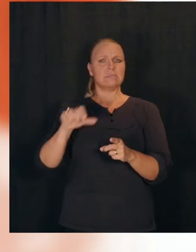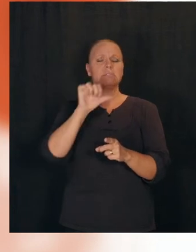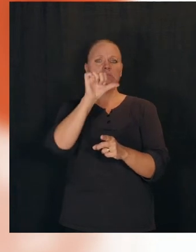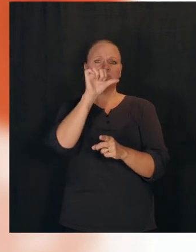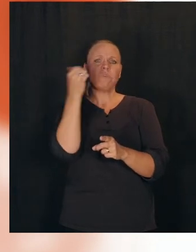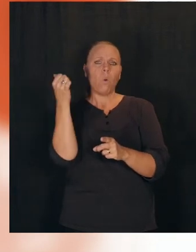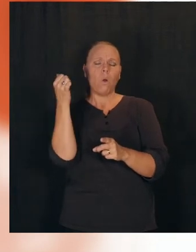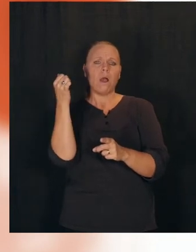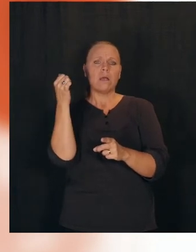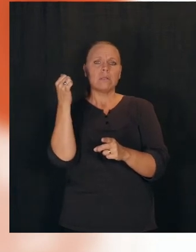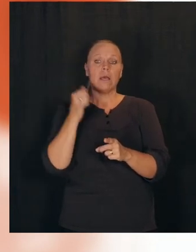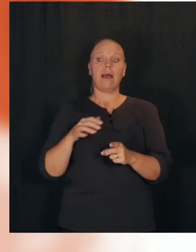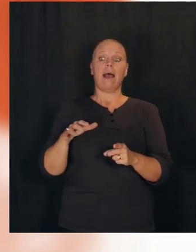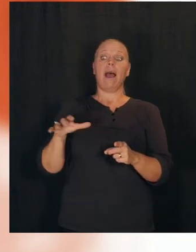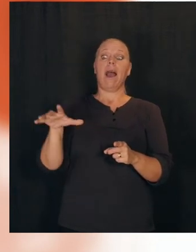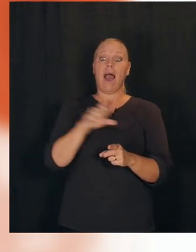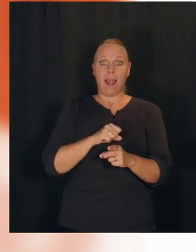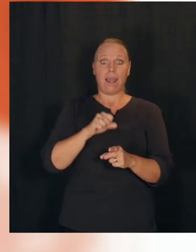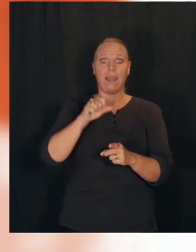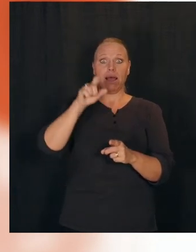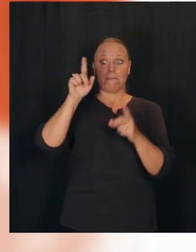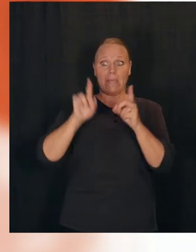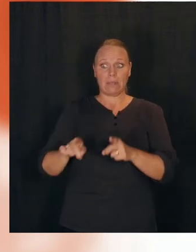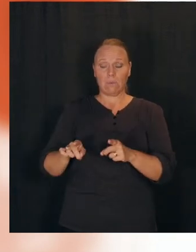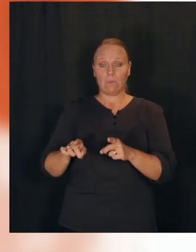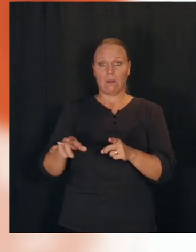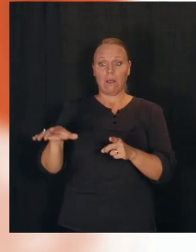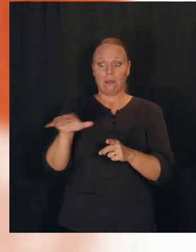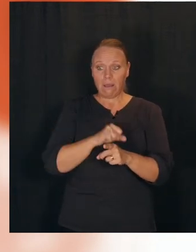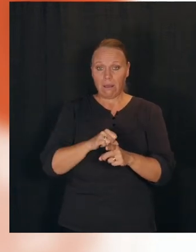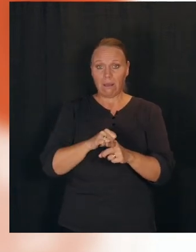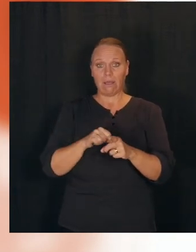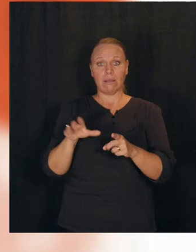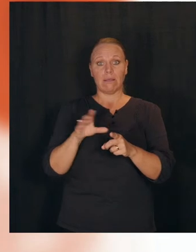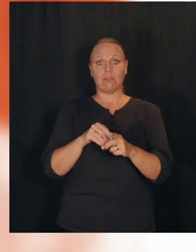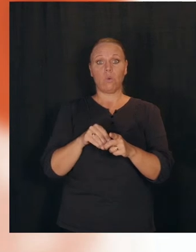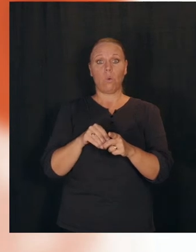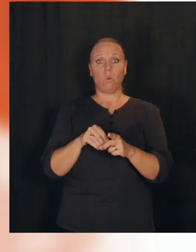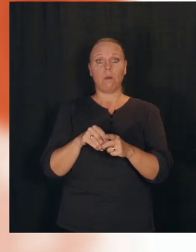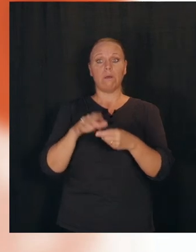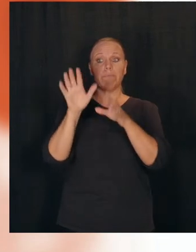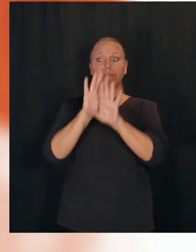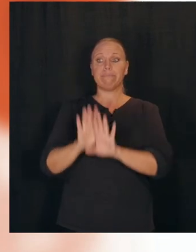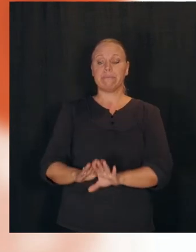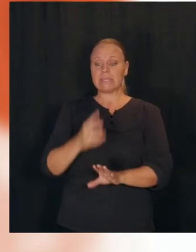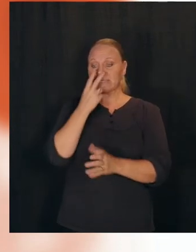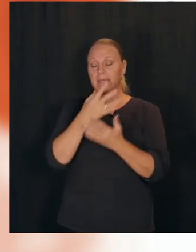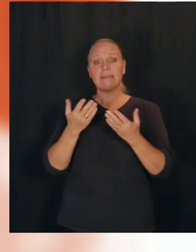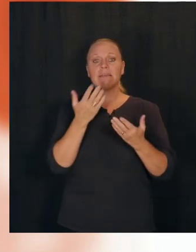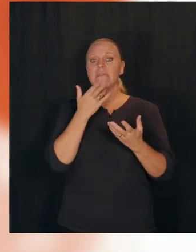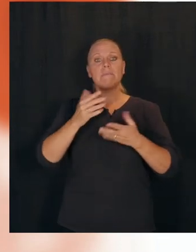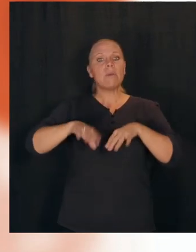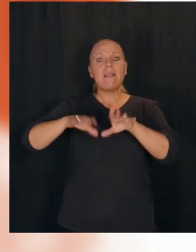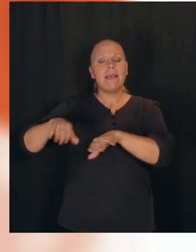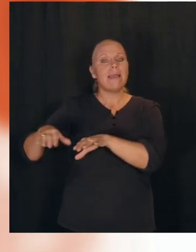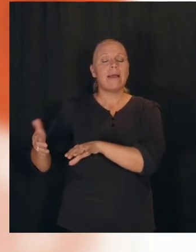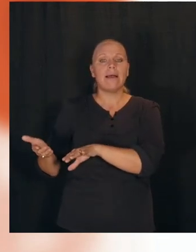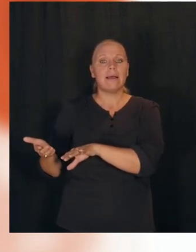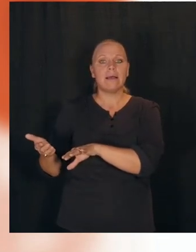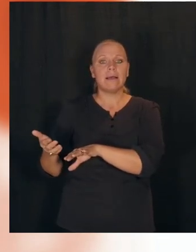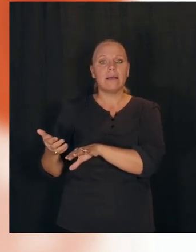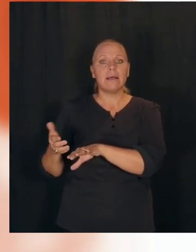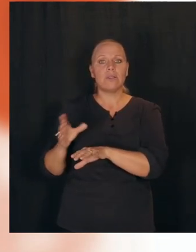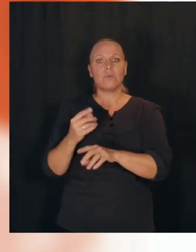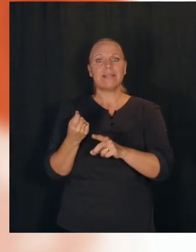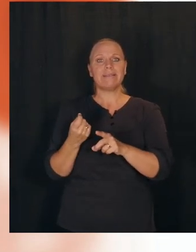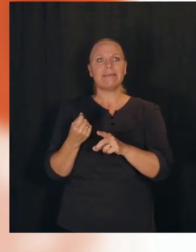Ibland kan alla ha en tendens att istället för att framhäva olikhet, att det döljer olikhet. Och att det blir en slags väg,